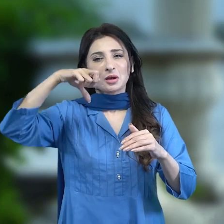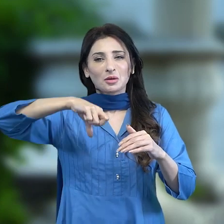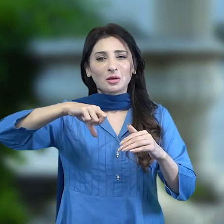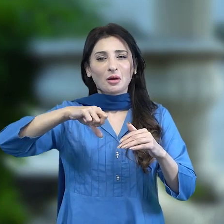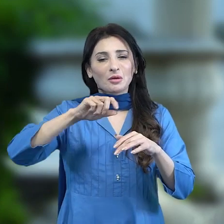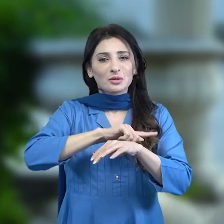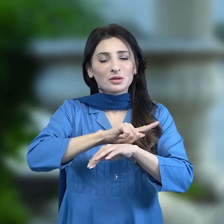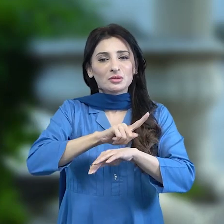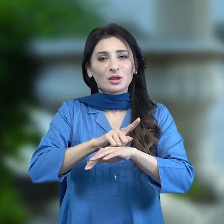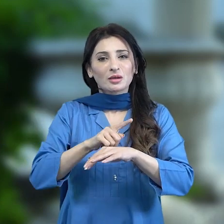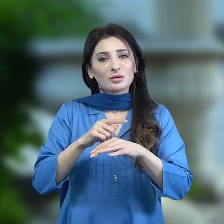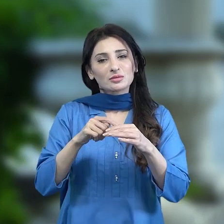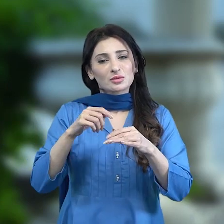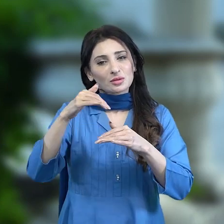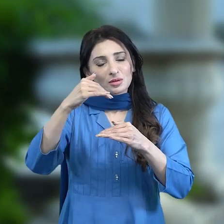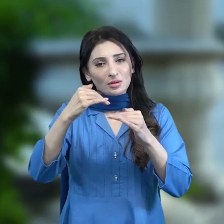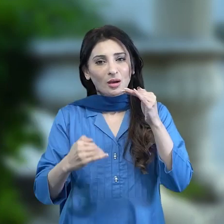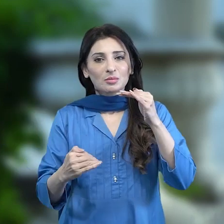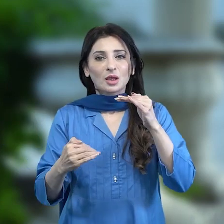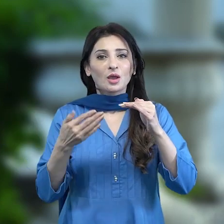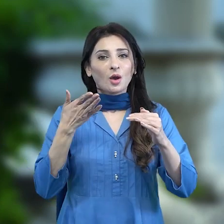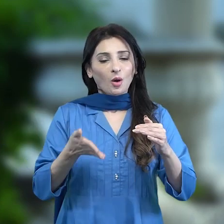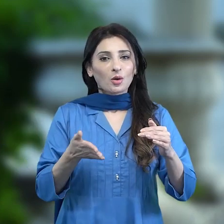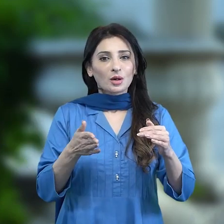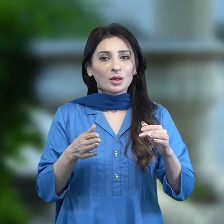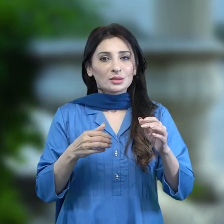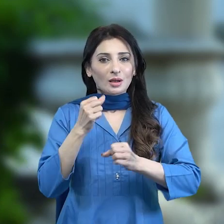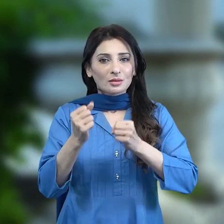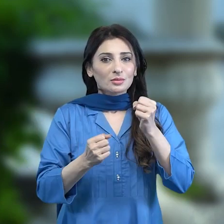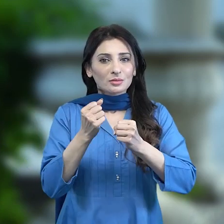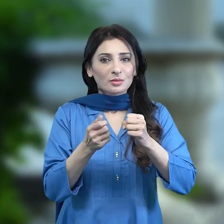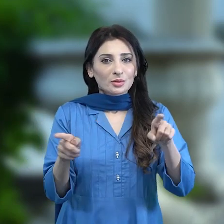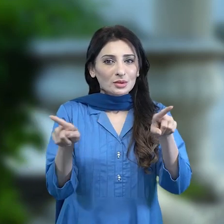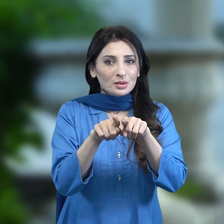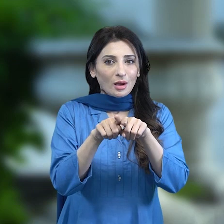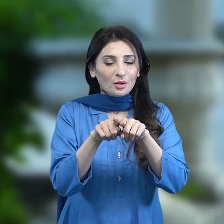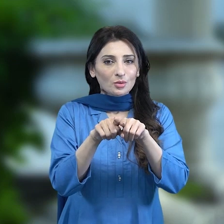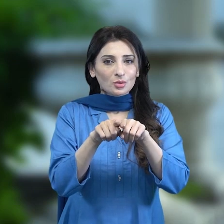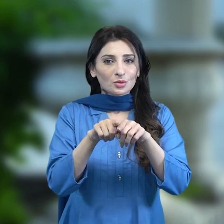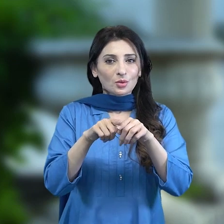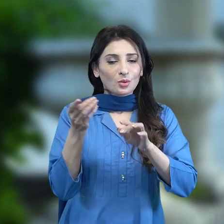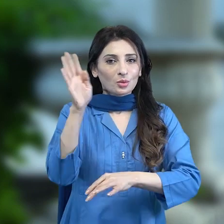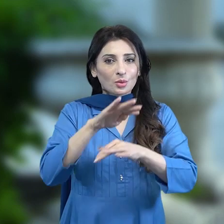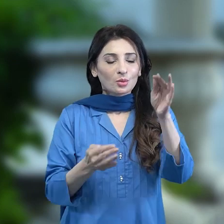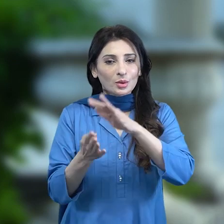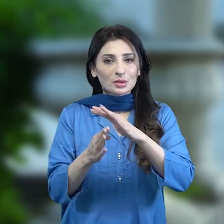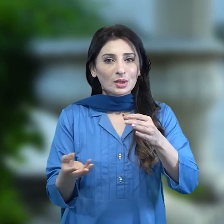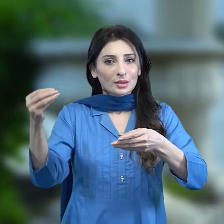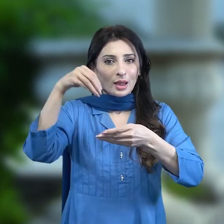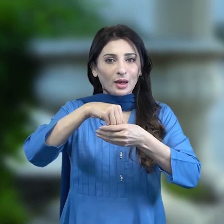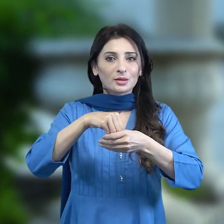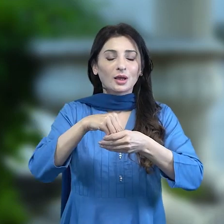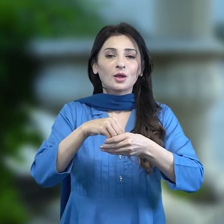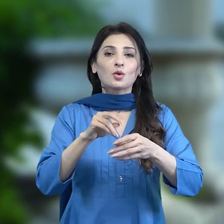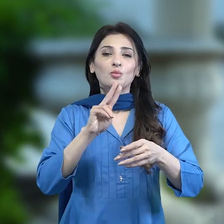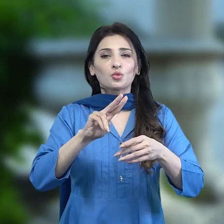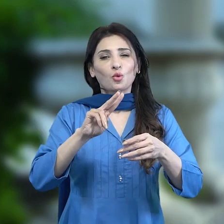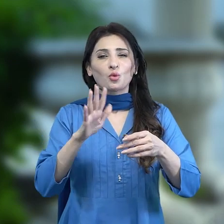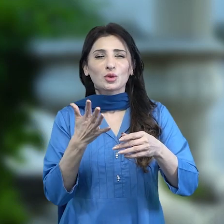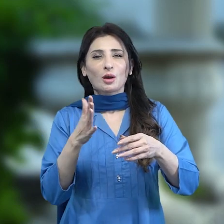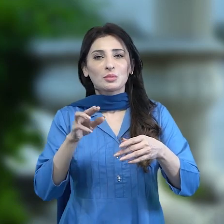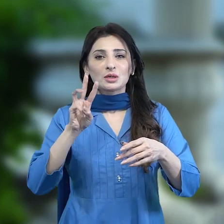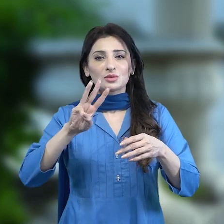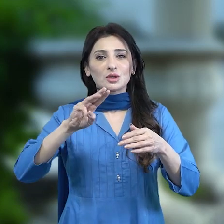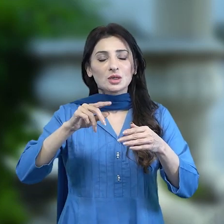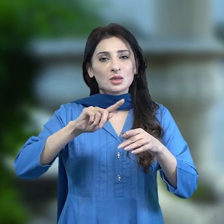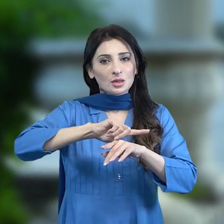फ़र्क था। जब से ही हमने ड्राई लैंड को इसमें ऐड किया है स्विमर्स के साथ, तो उसमें हम 2-3 सेकंड्स इंटरनेशनली पीछे रह गए हैं। होपफुली